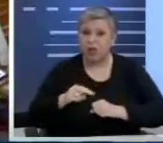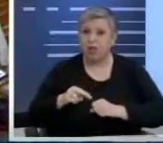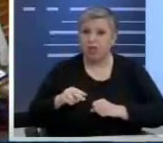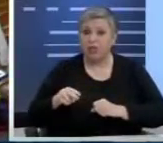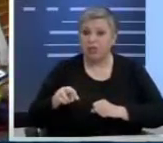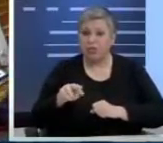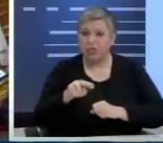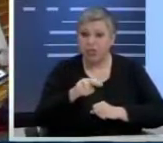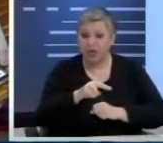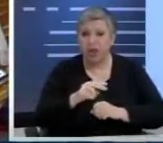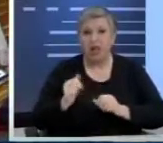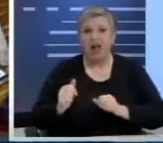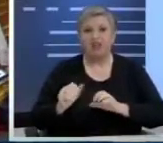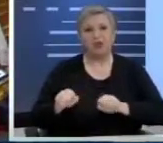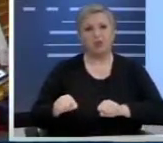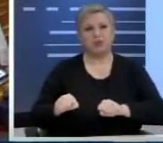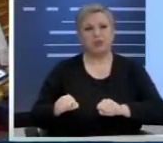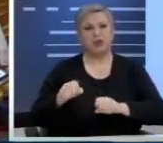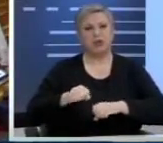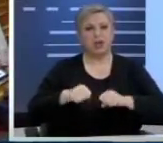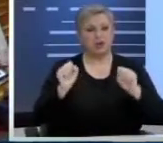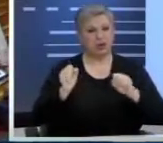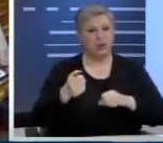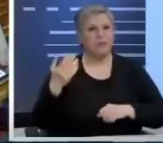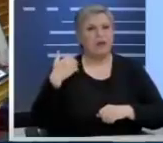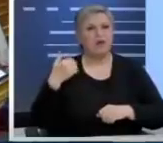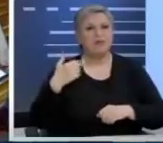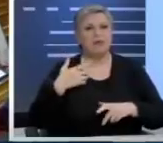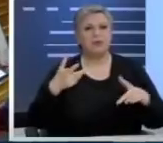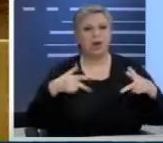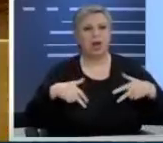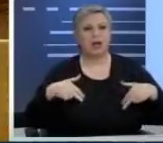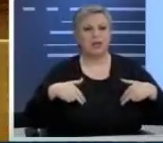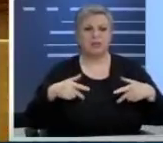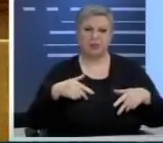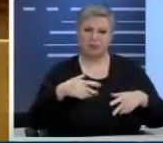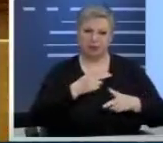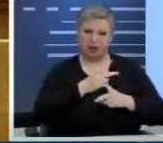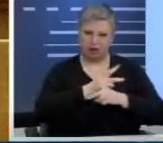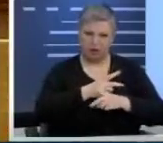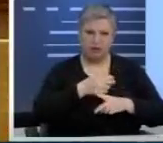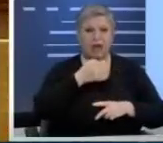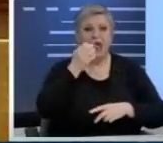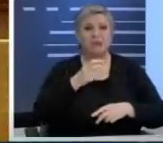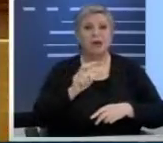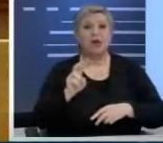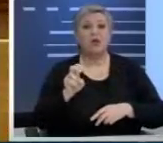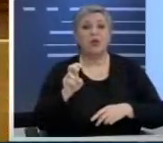Σας το είπε και ο Χουλιαράκης. Το τέλος όλων αυτών για τον χρέος είναι το εξής. Ότι εμείς δώσαμε